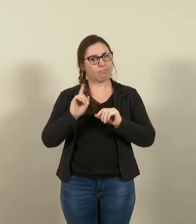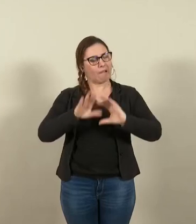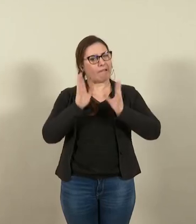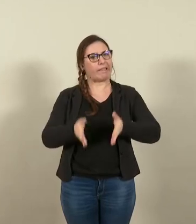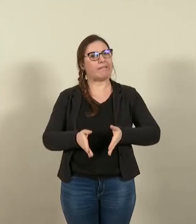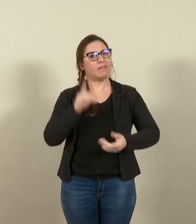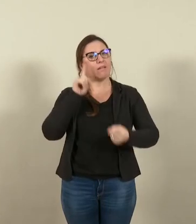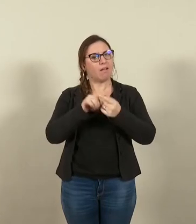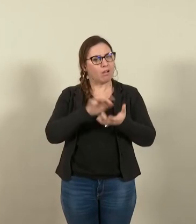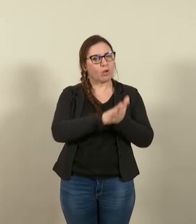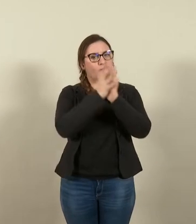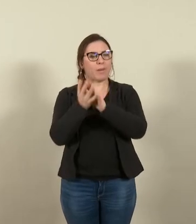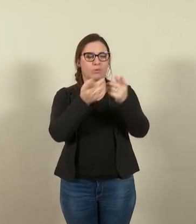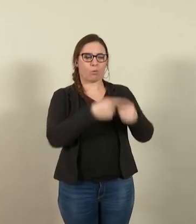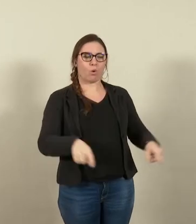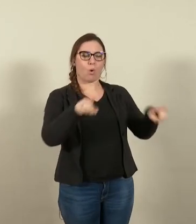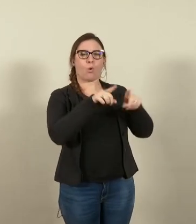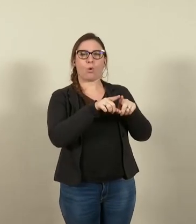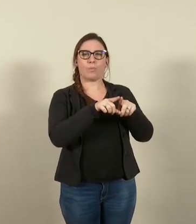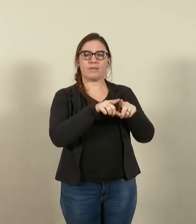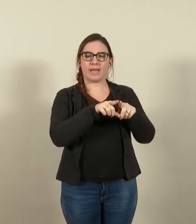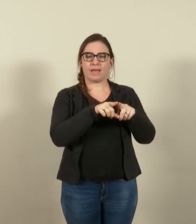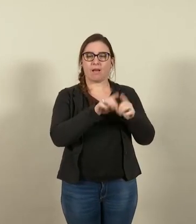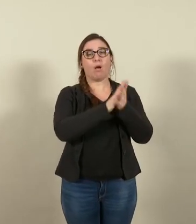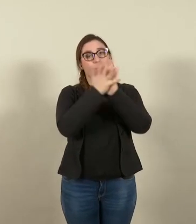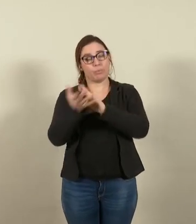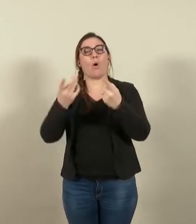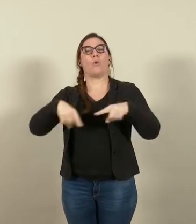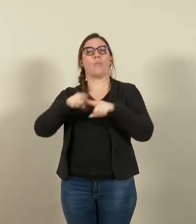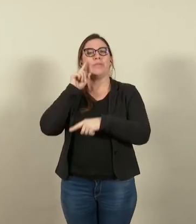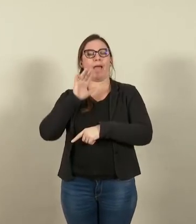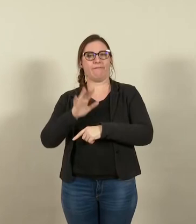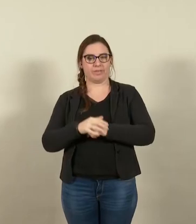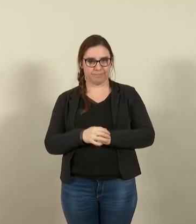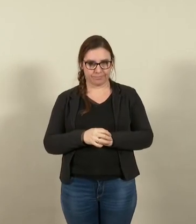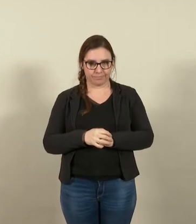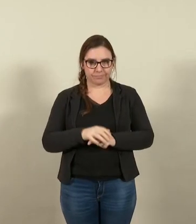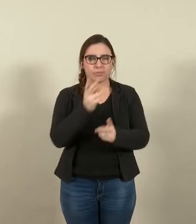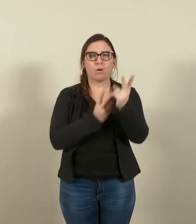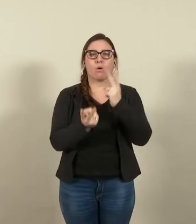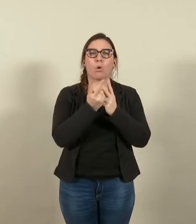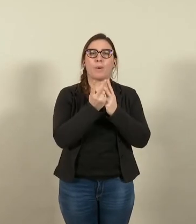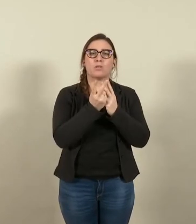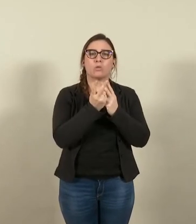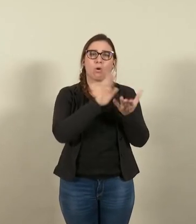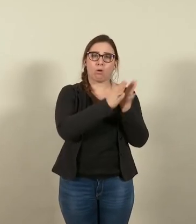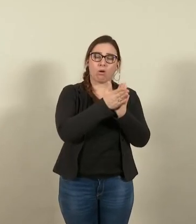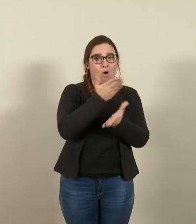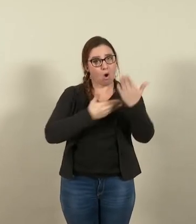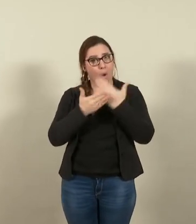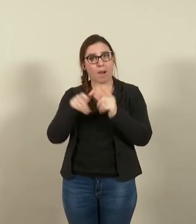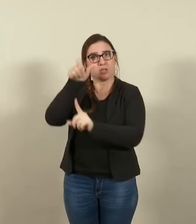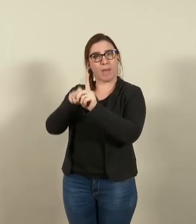transformation de ce comité de ce comité en comité d'avis de remplacer les représentants des associations par des personnalités